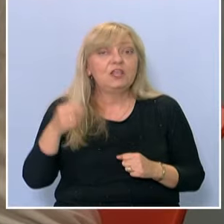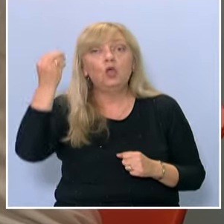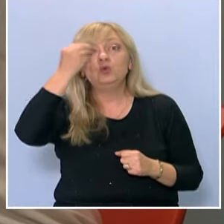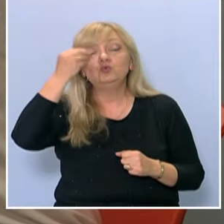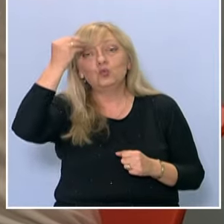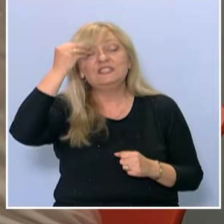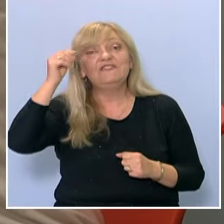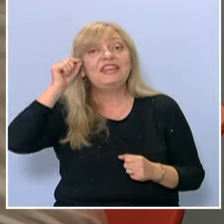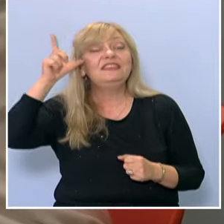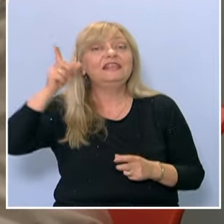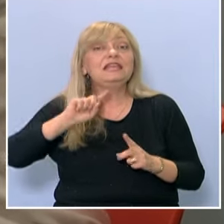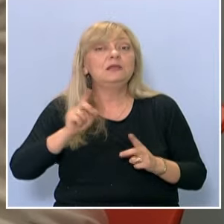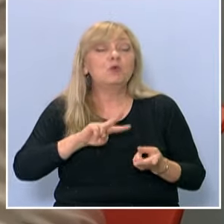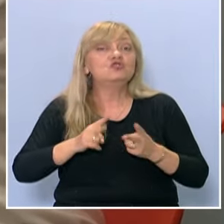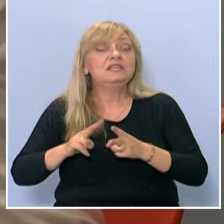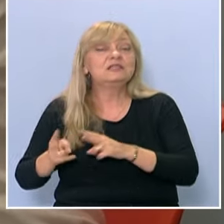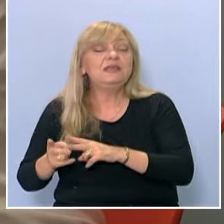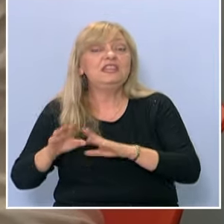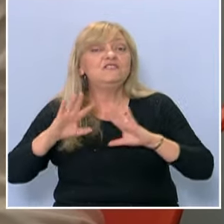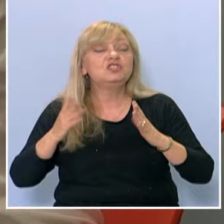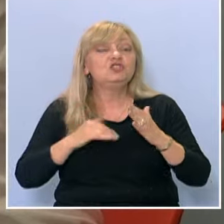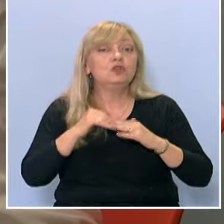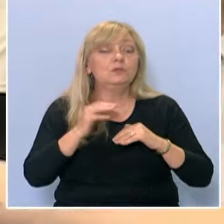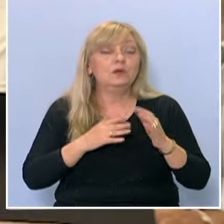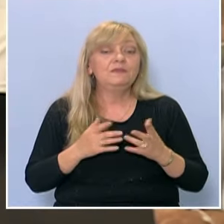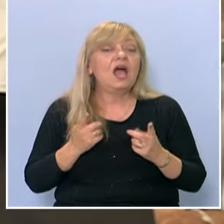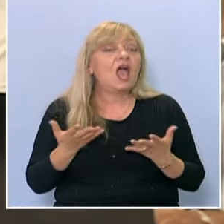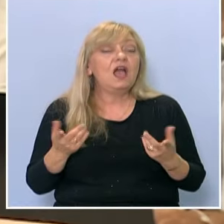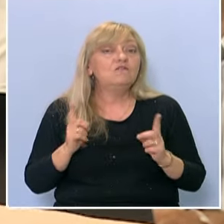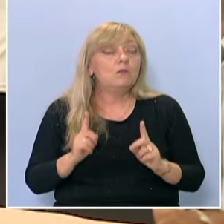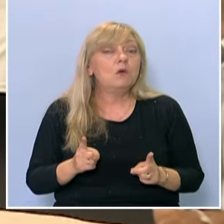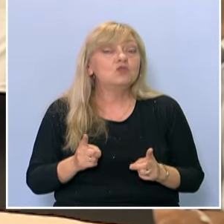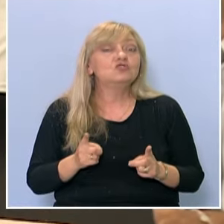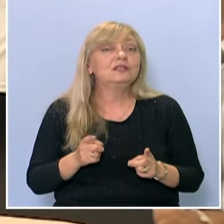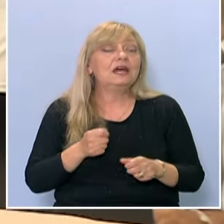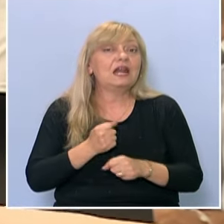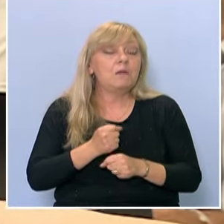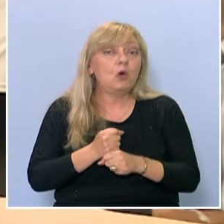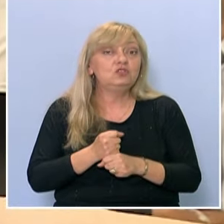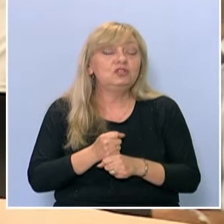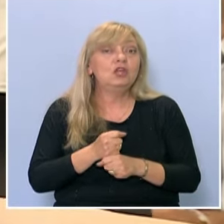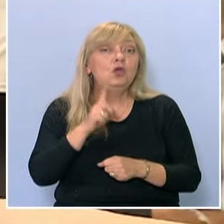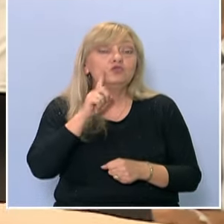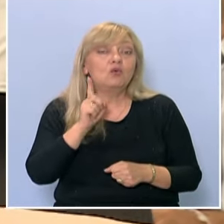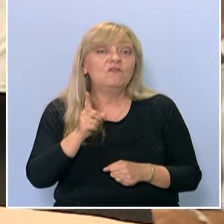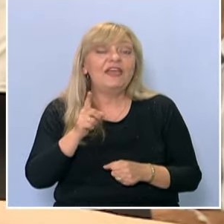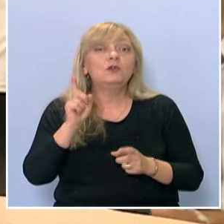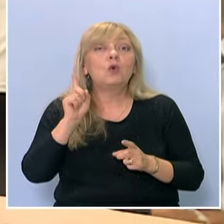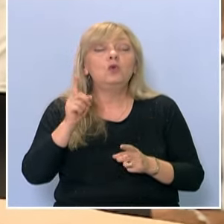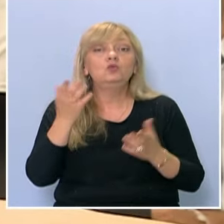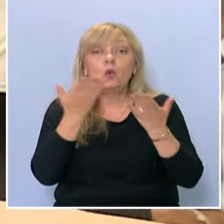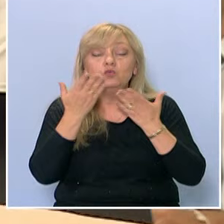всички професии. Какво може да работи един човек, който е учил математика? Може да работи почти всичко.